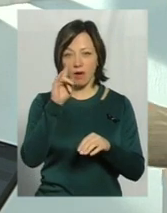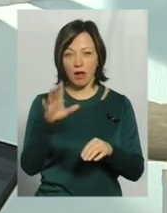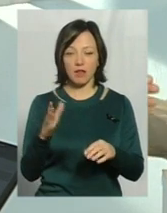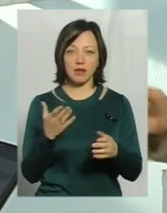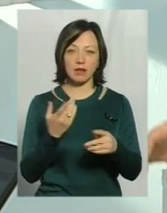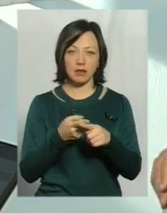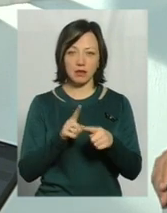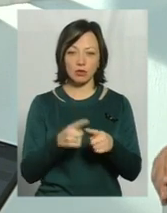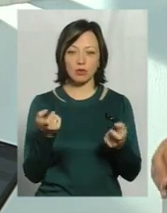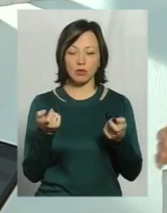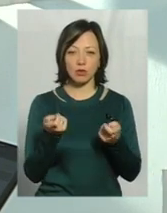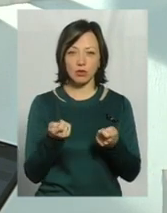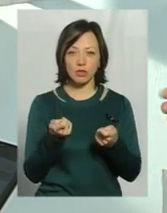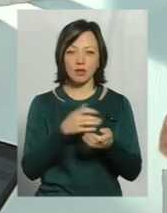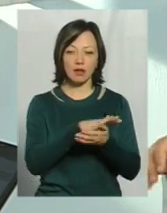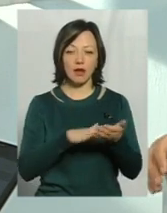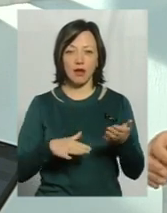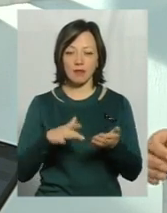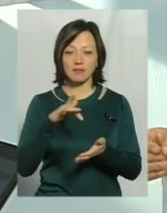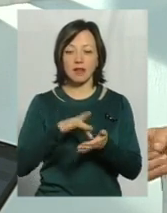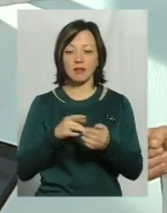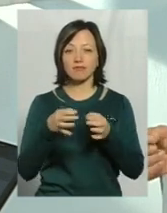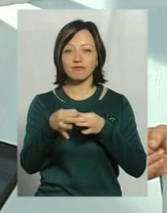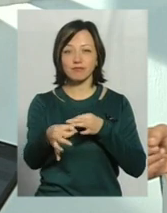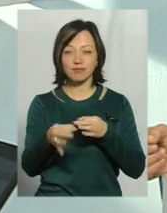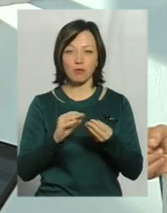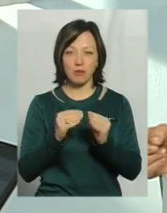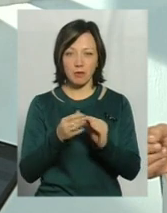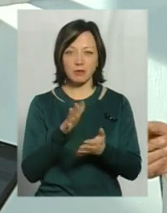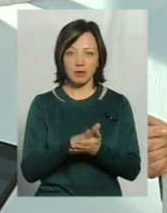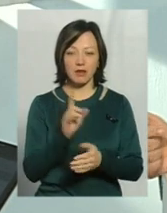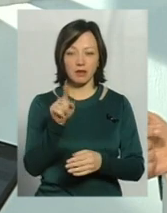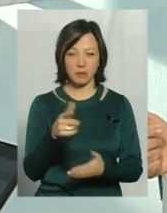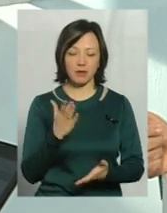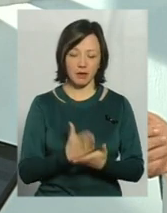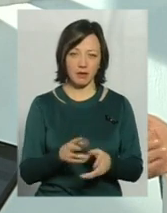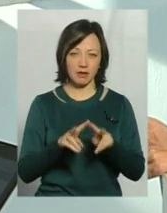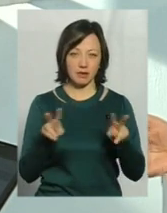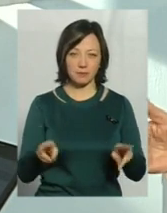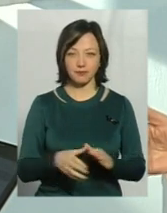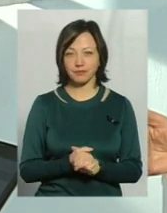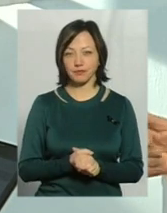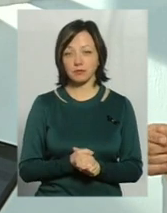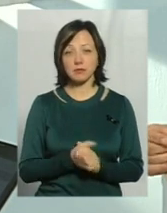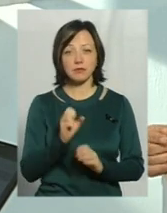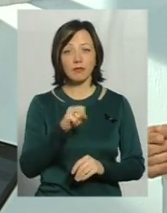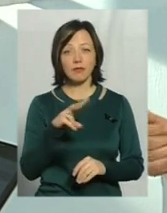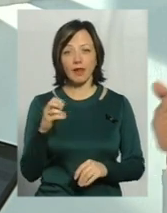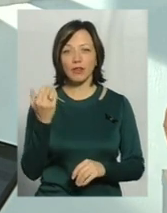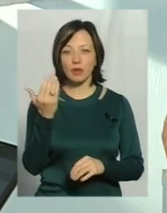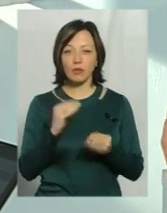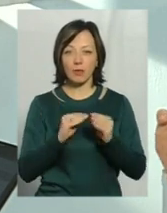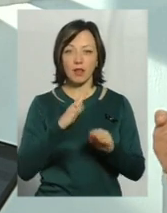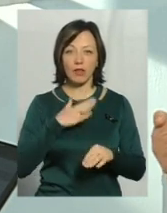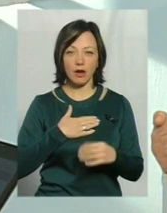вийдеш трошки далі за центр і бачиш, проблема сміття і там існує. Але то їхні проблеми, але